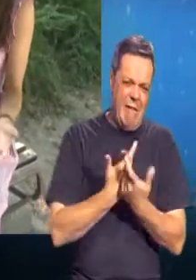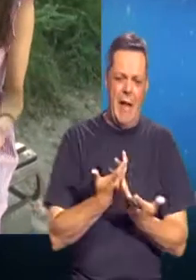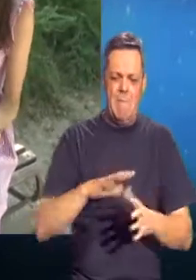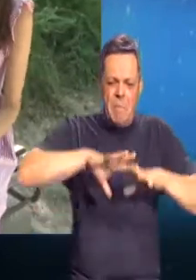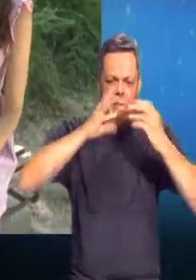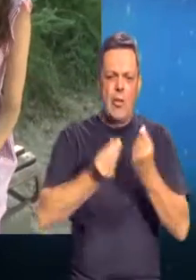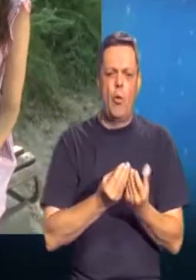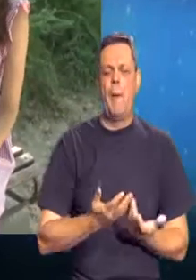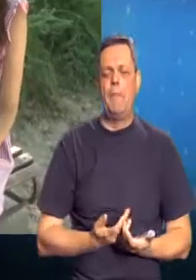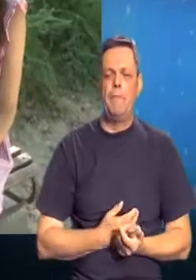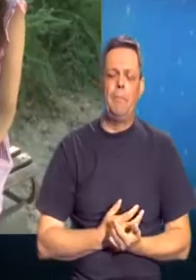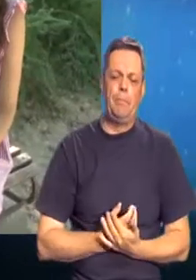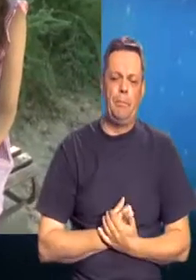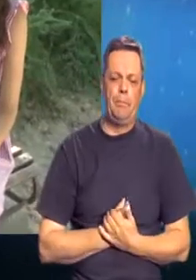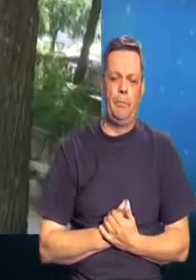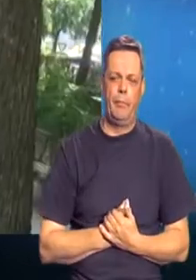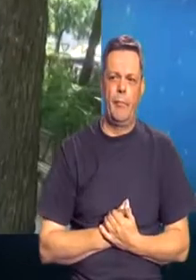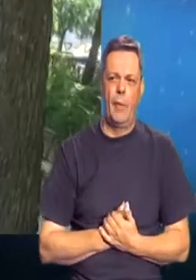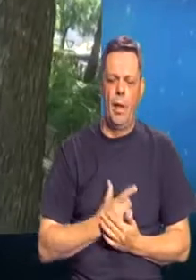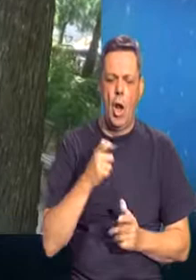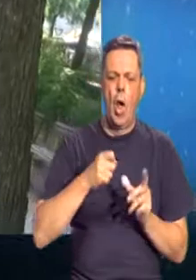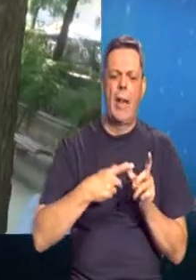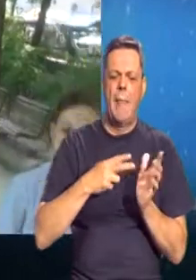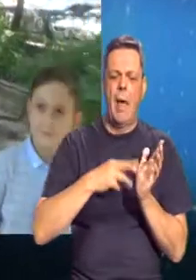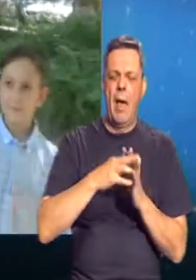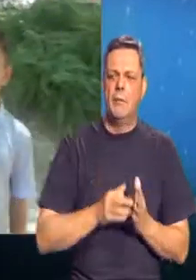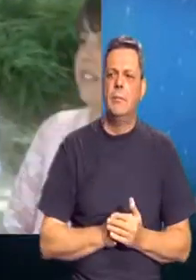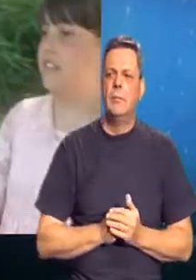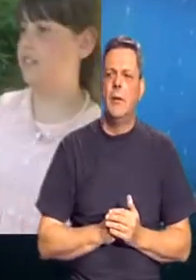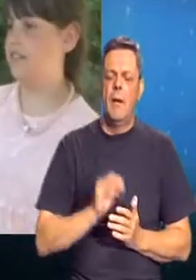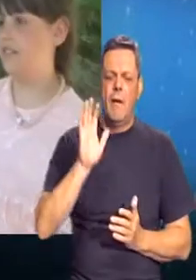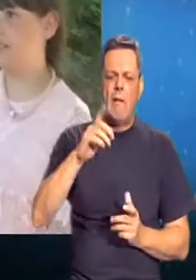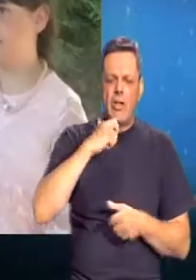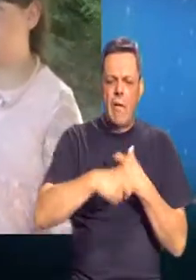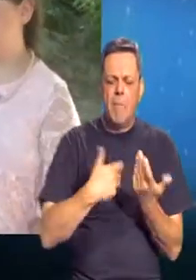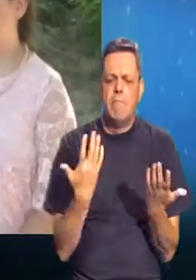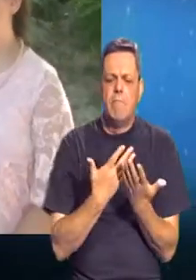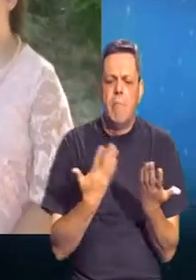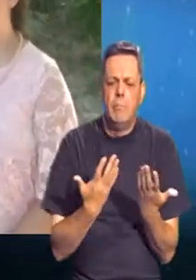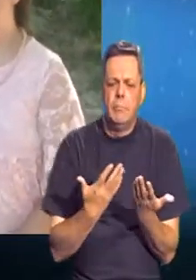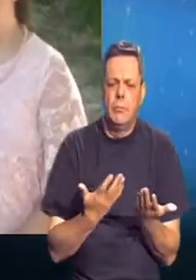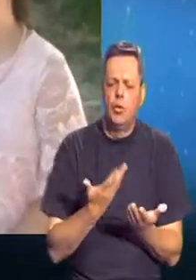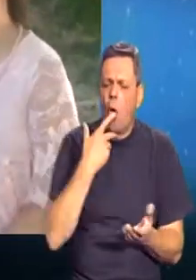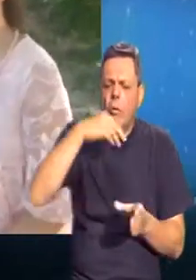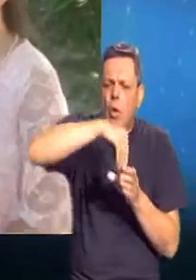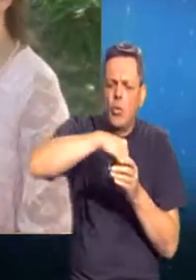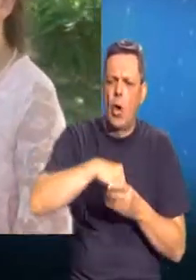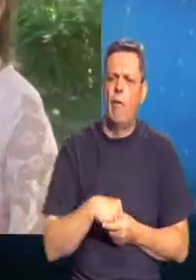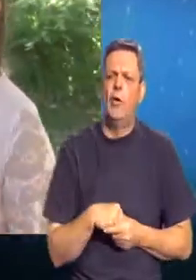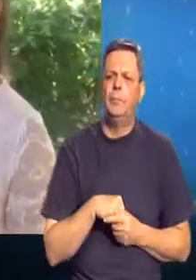skupa i u biti dobijete nešto sveobuhvatno. Lorena, konkretno vaš film, o čemu je bio i ko je sve u njemu